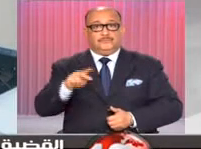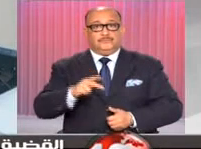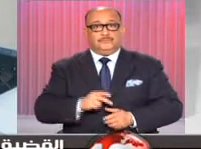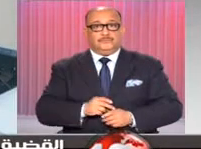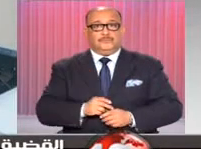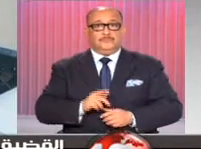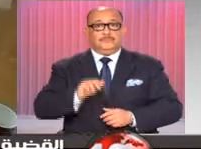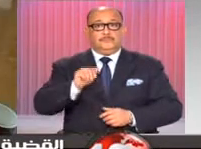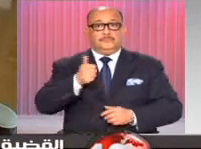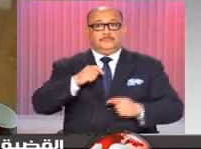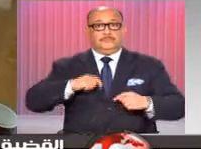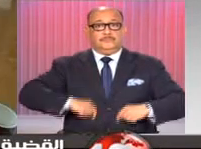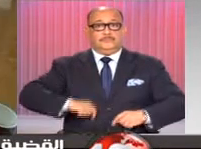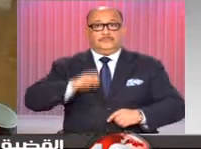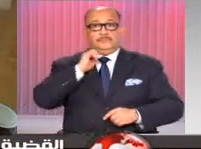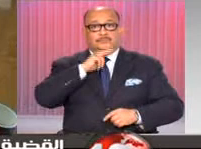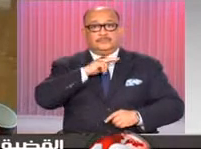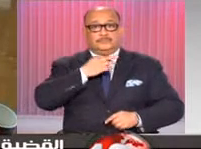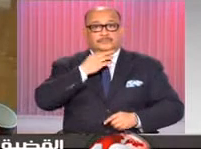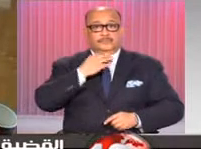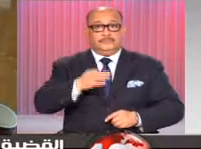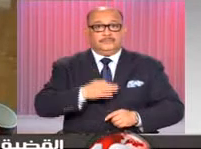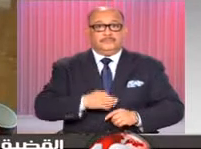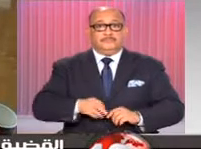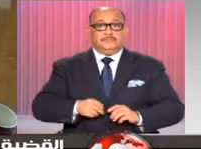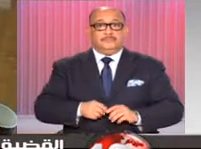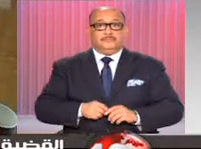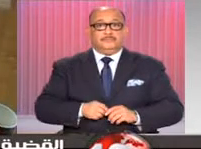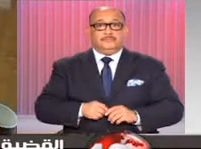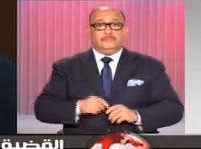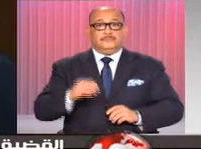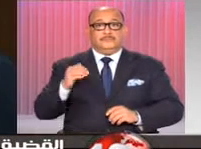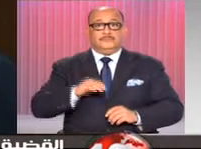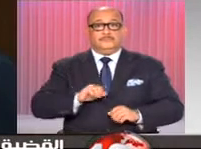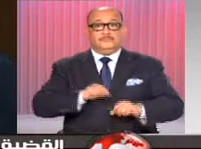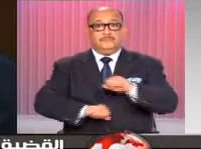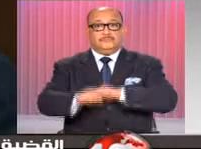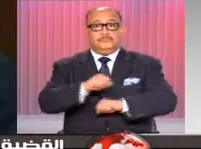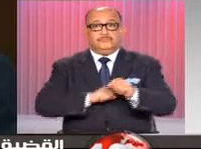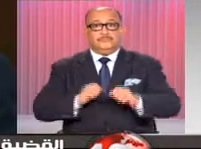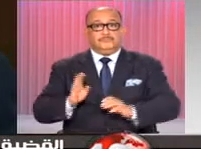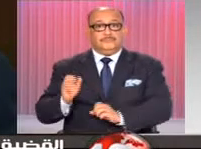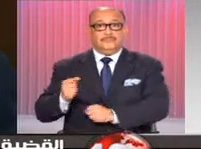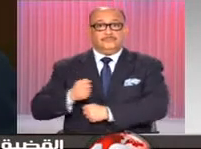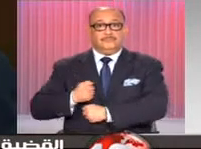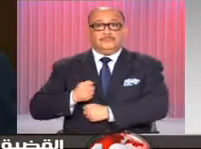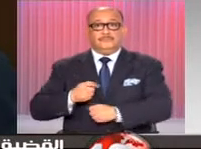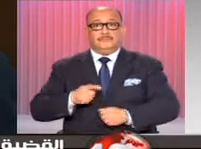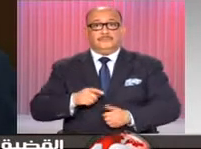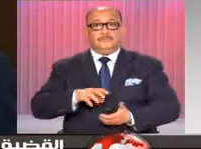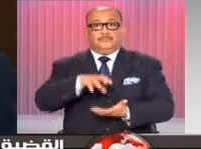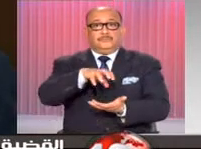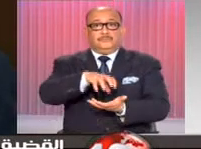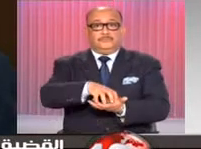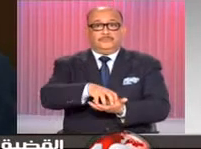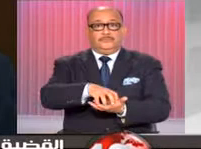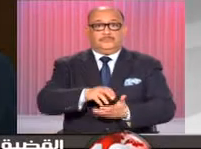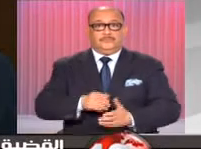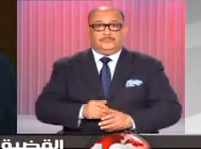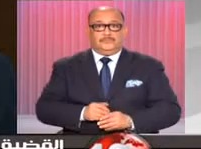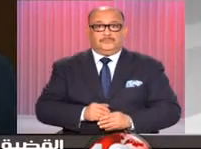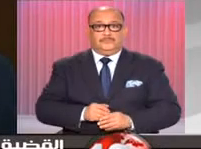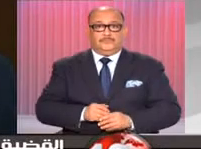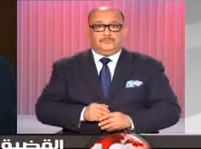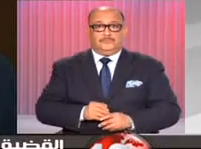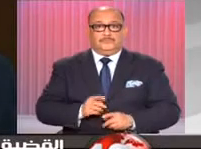خطة لتكثيف التواجد العسكري بشكل دائم في مدينة القدس المحتلة، تنص على تعزيز قوات الشرطة ب400